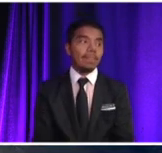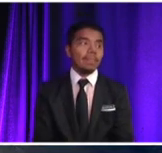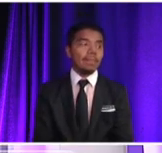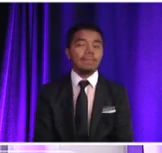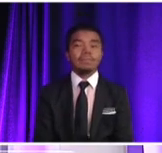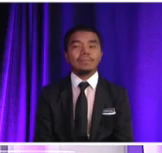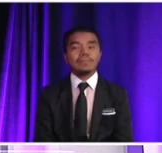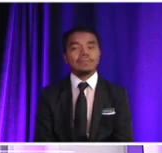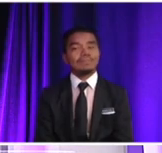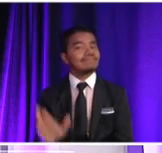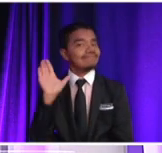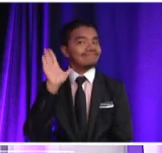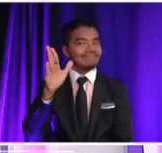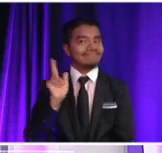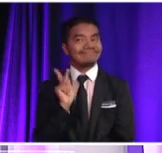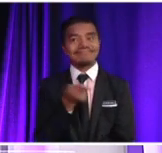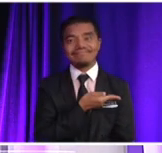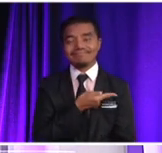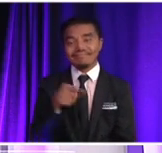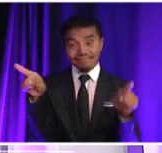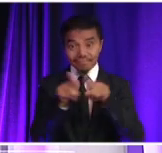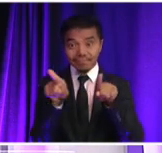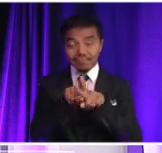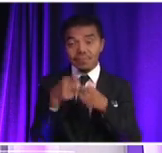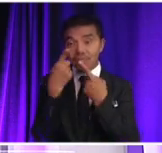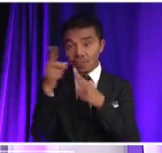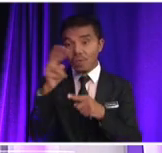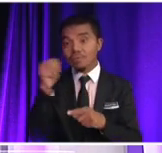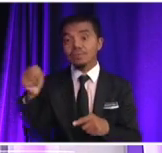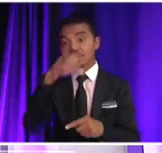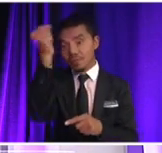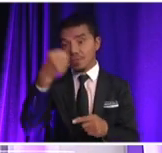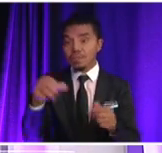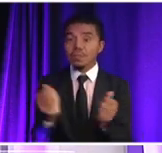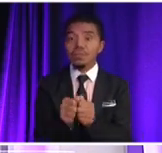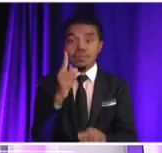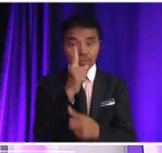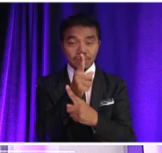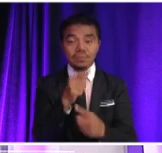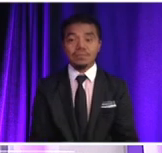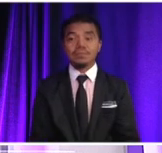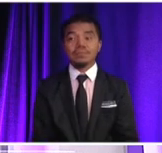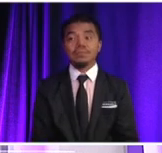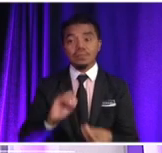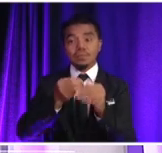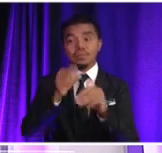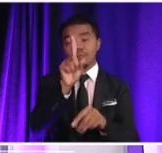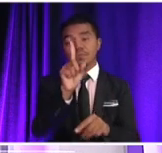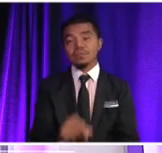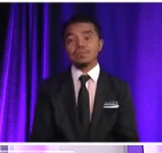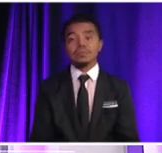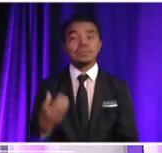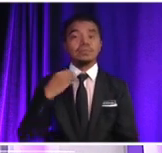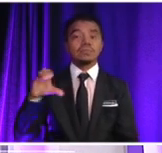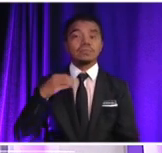di rumah kita sama-sama menjawab harap menjabat kita betul yang pertama soalnya berkaitan ciri-ciri